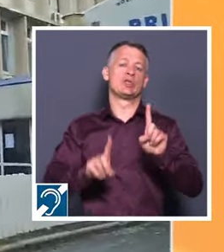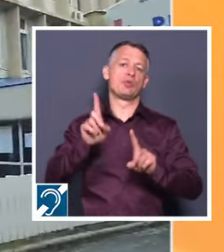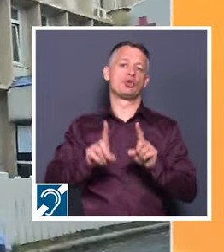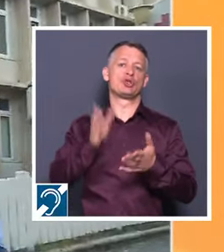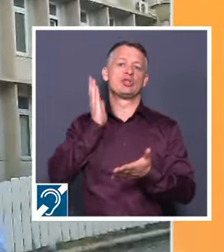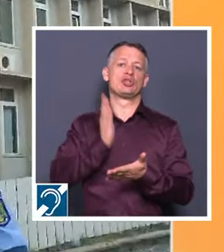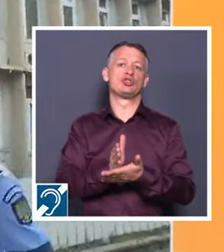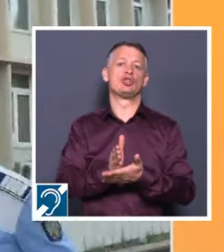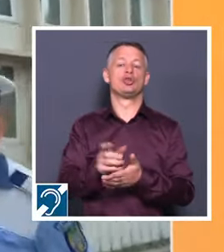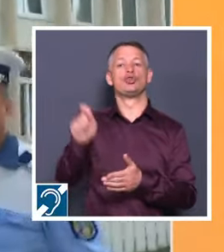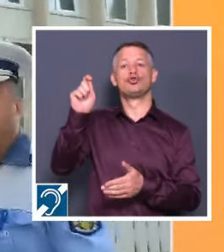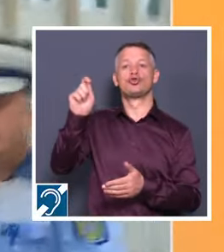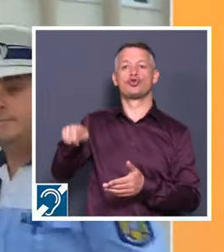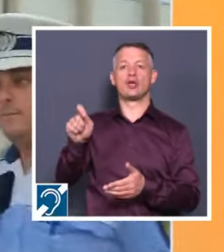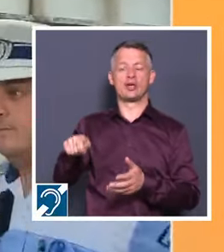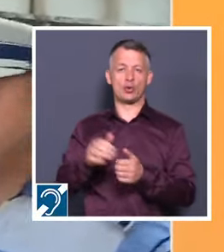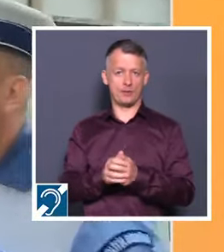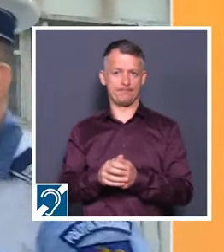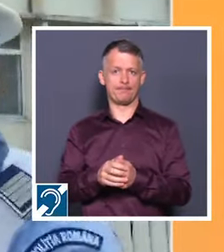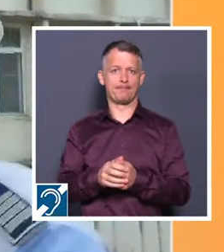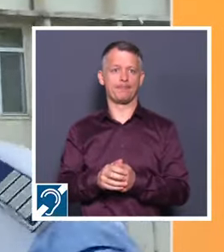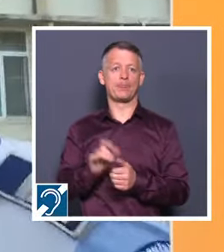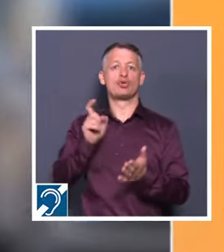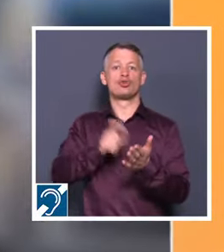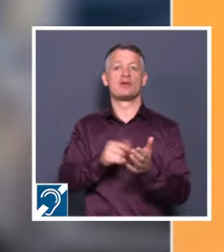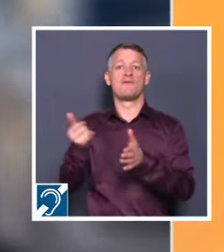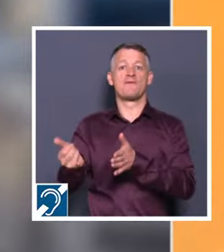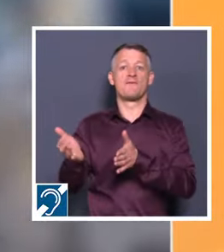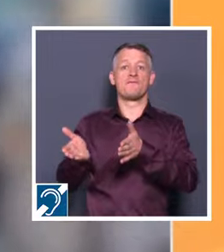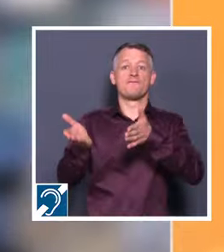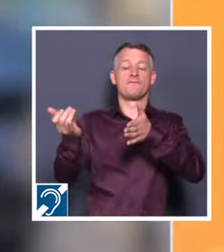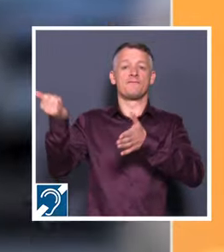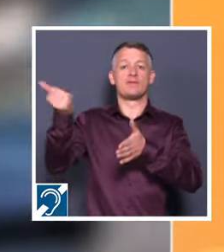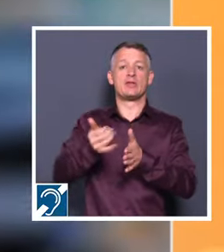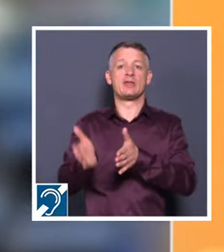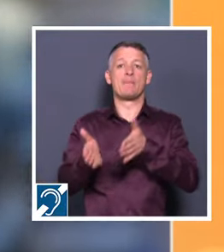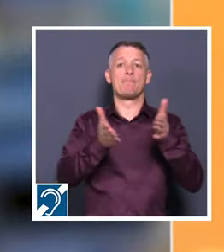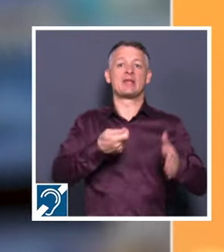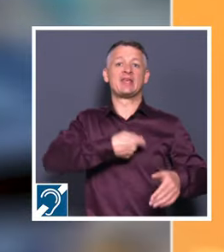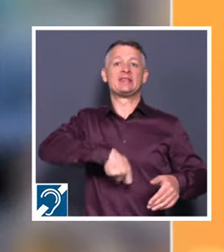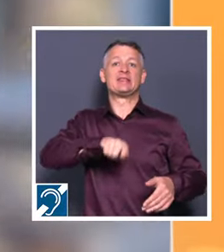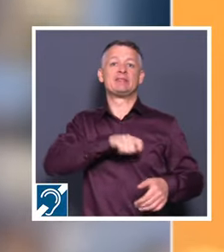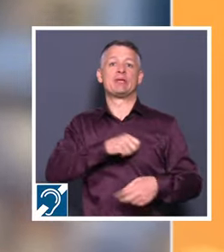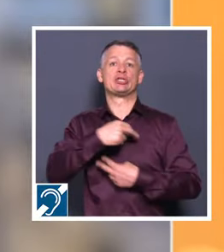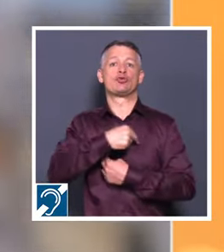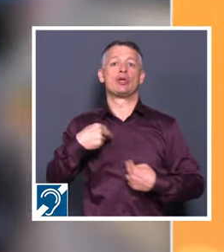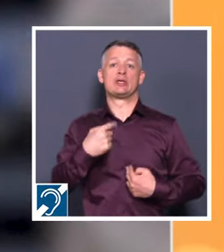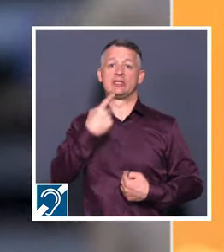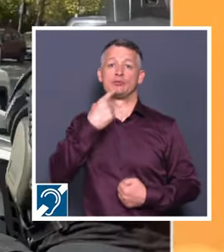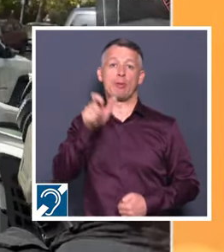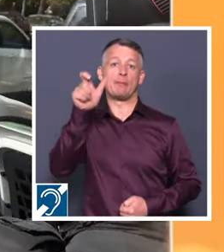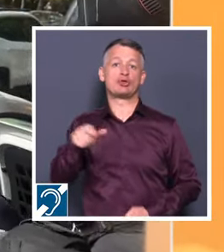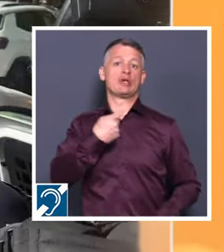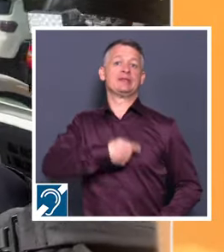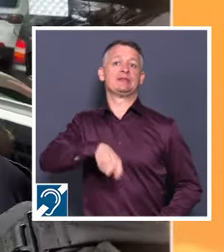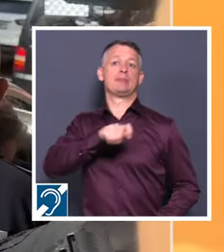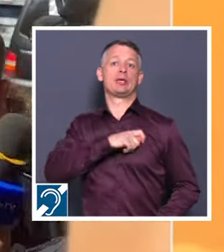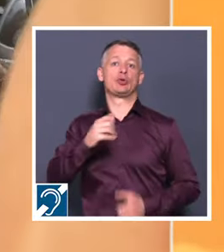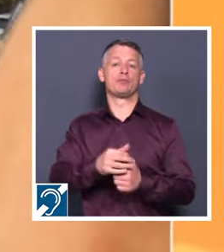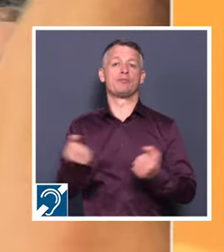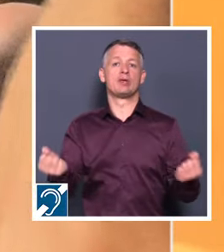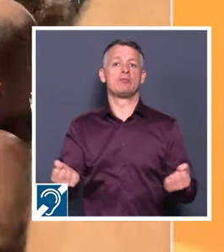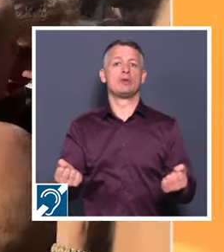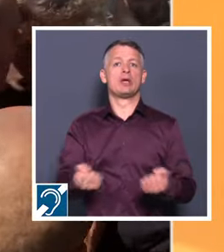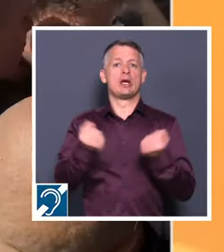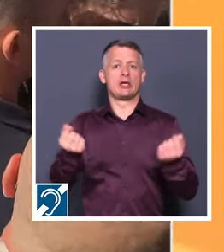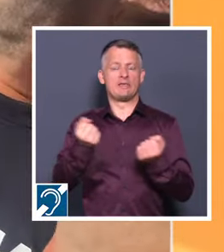decide judecătorii. Așa cum spuneam, o cerere venită din partea Inspecției Judiciare pentru că susțin inspectorii exercitarea în